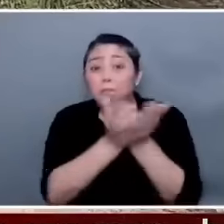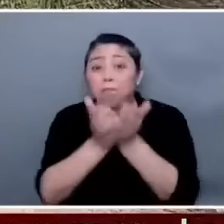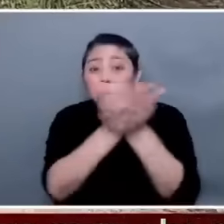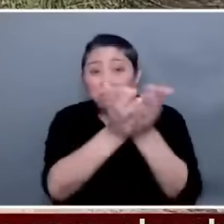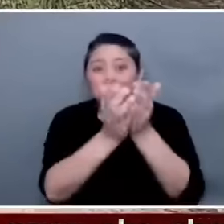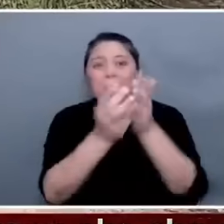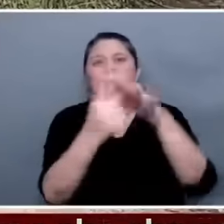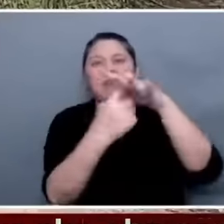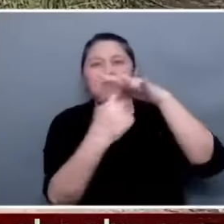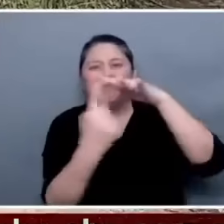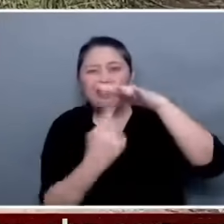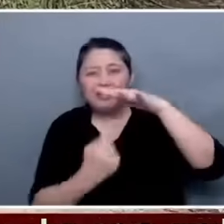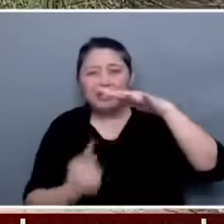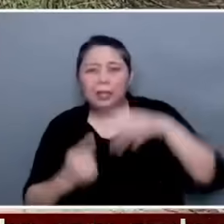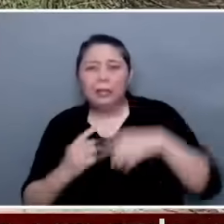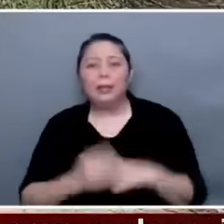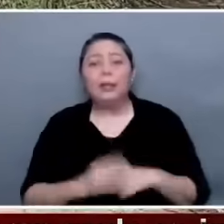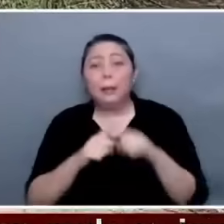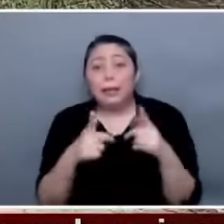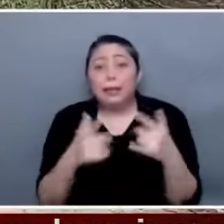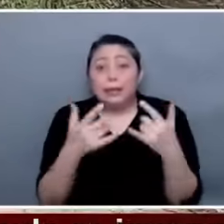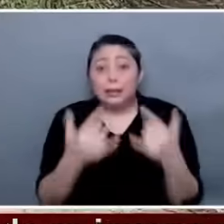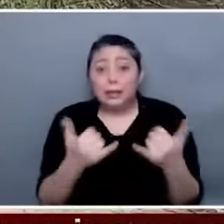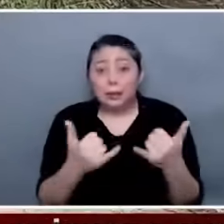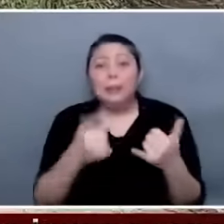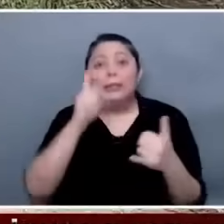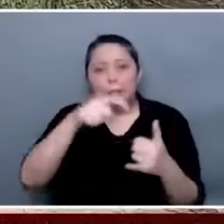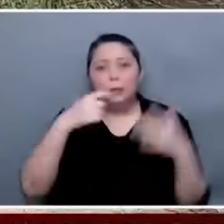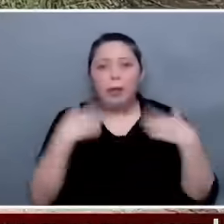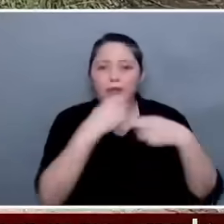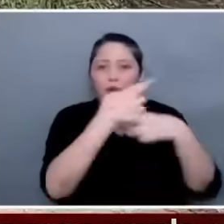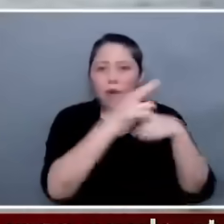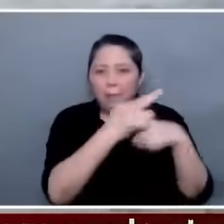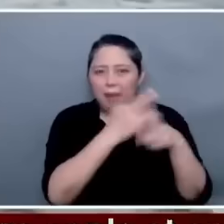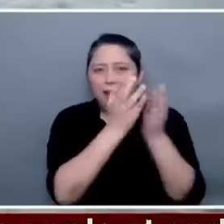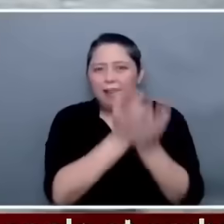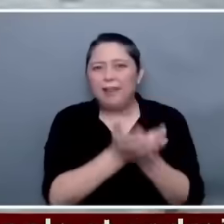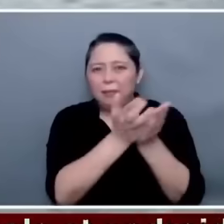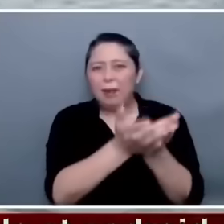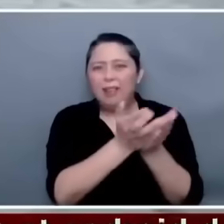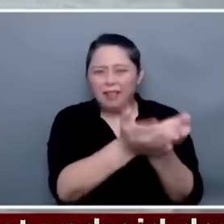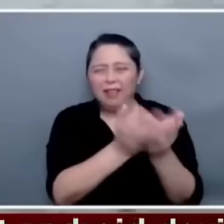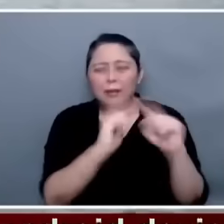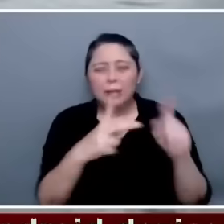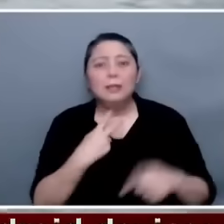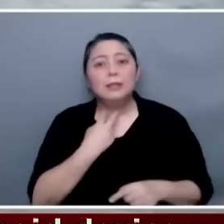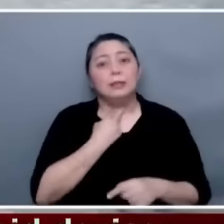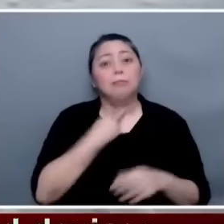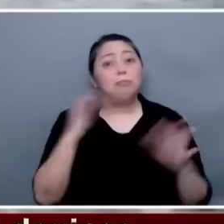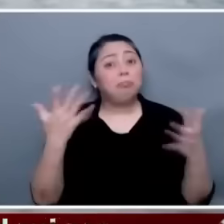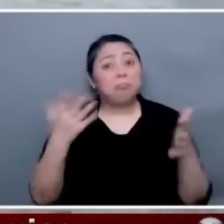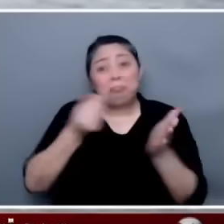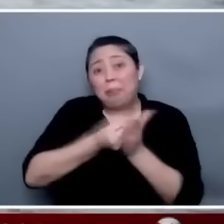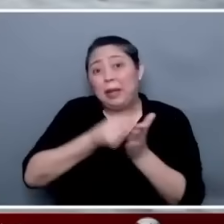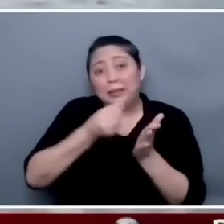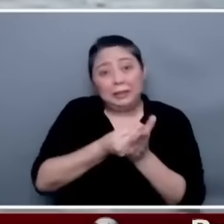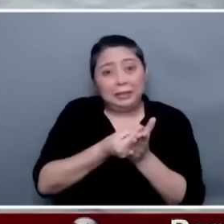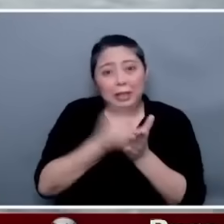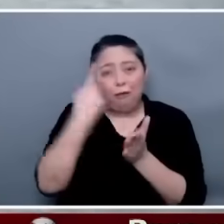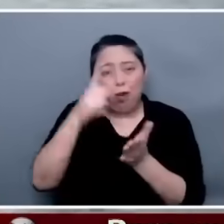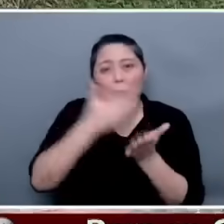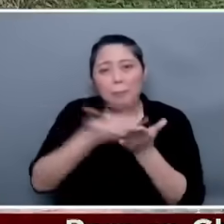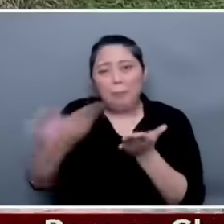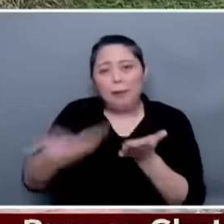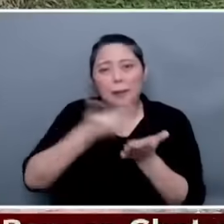kami makapagawa kasi wala kaming pambili ng mga materyales kasi nga walang kita na dumating